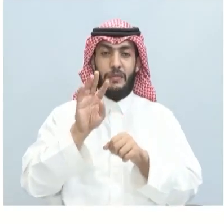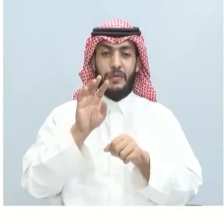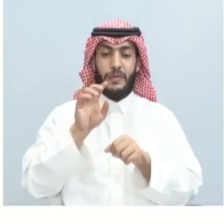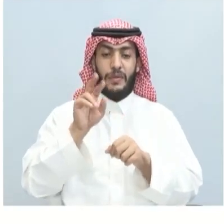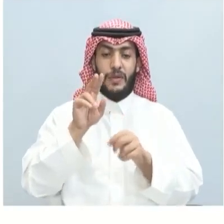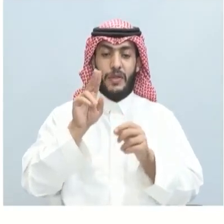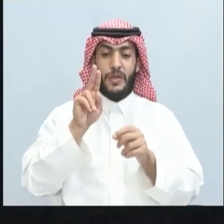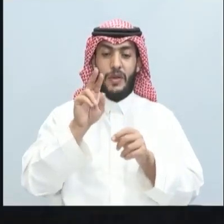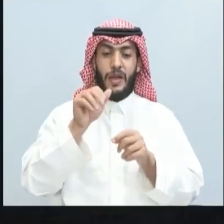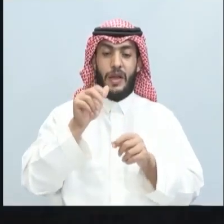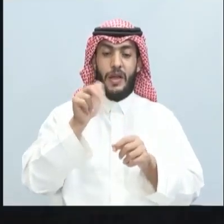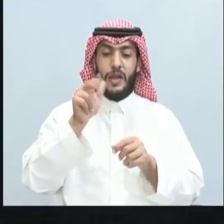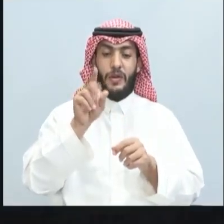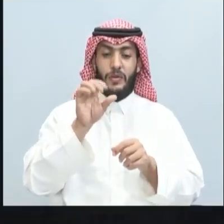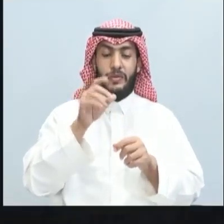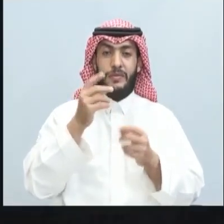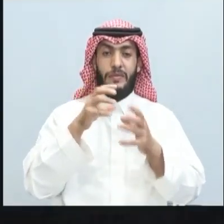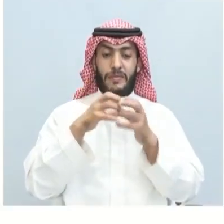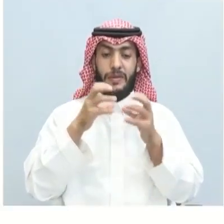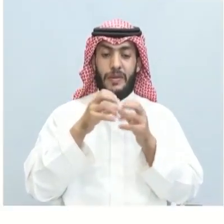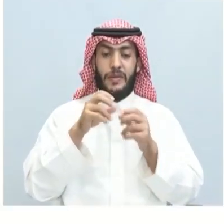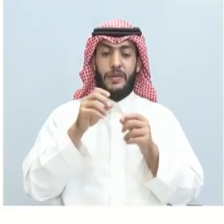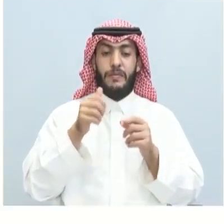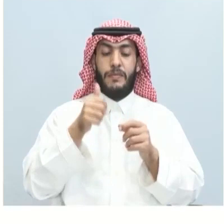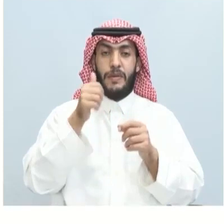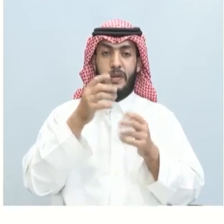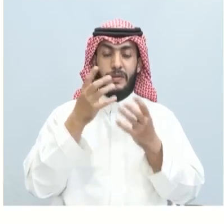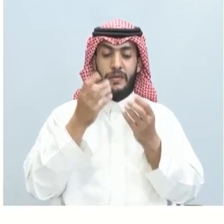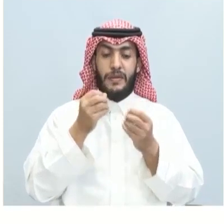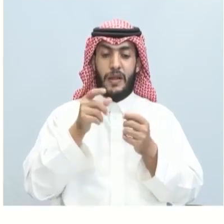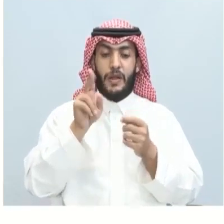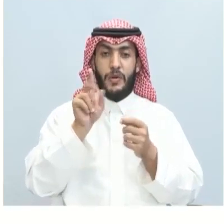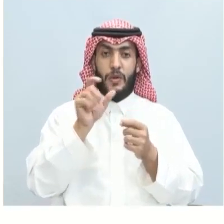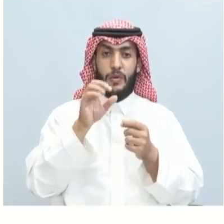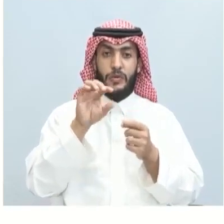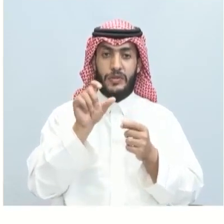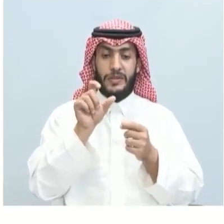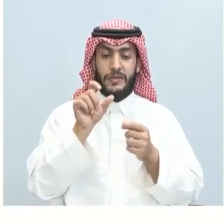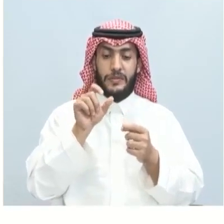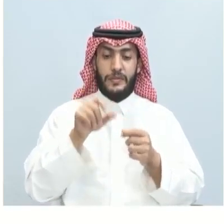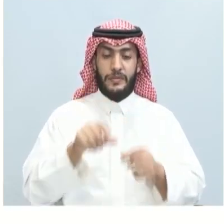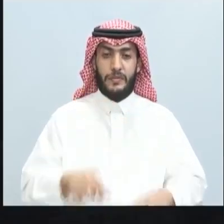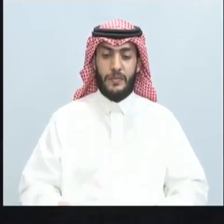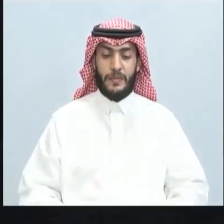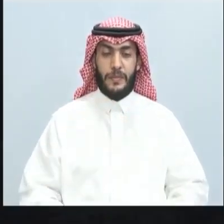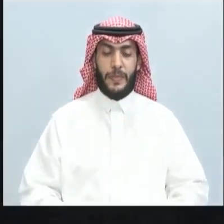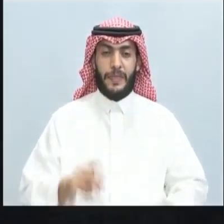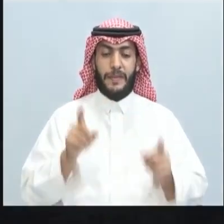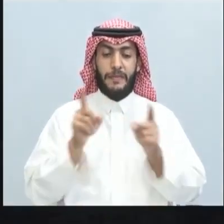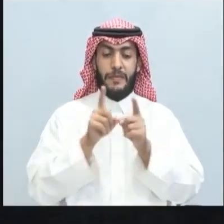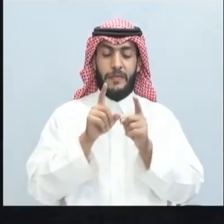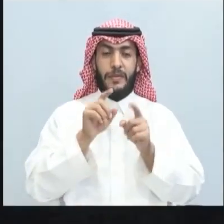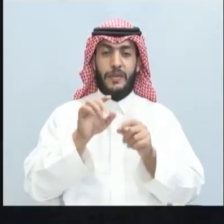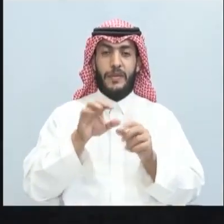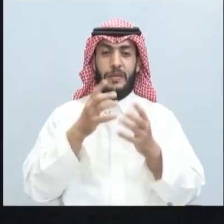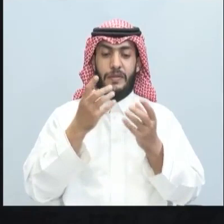ثنائي النيتروجين بمعنى يتفكك ليعطي ثاني اكسيد النيتروجين وفقا لهذه المعادله اذا لنلخص ماذا حدث في